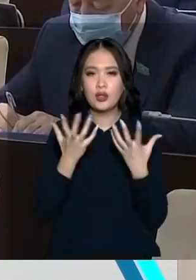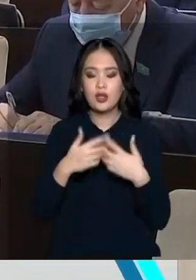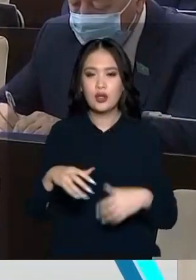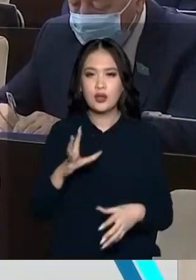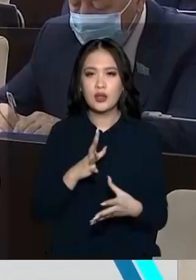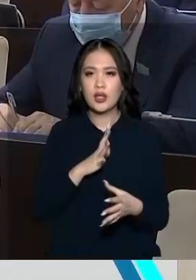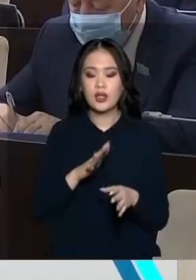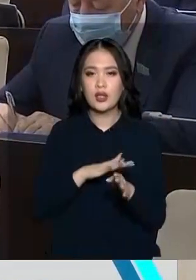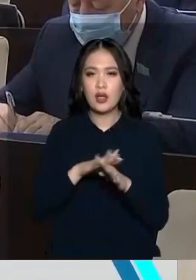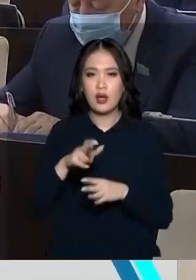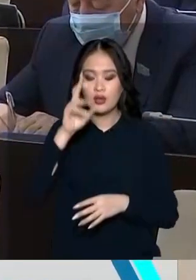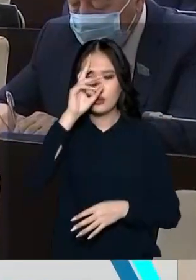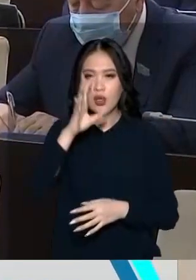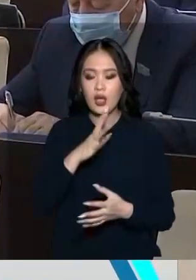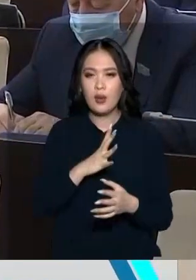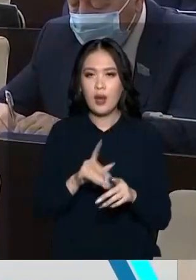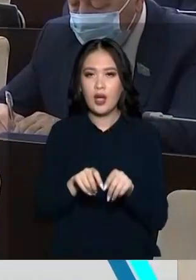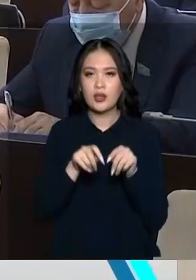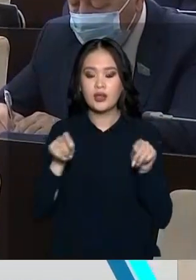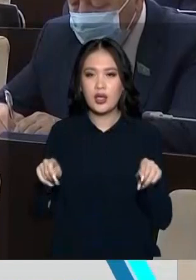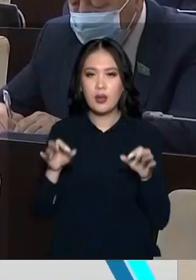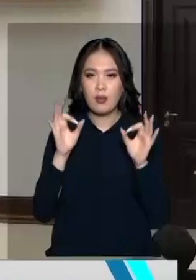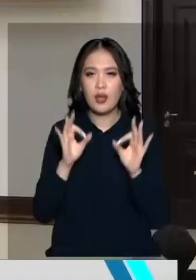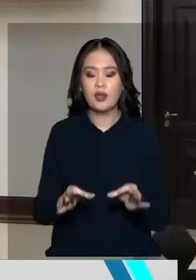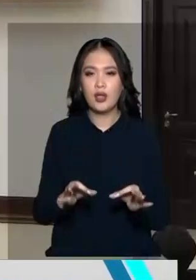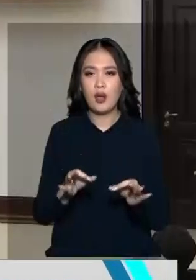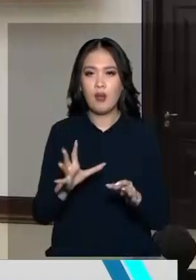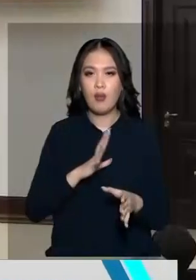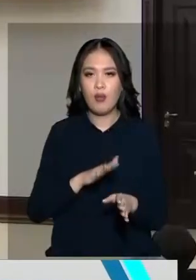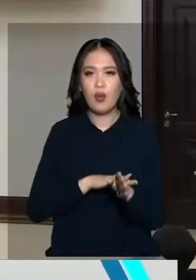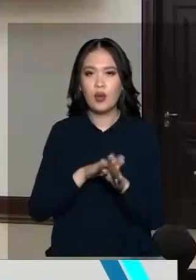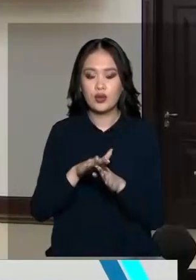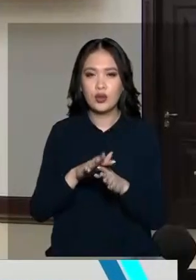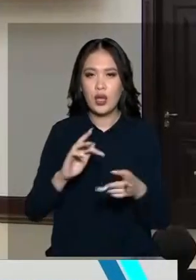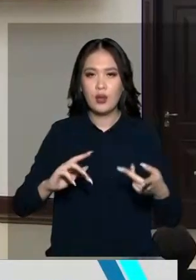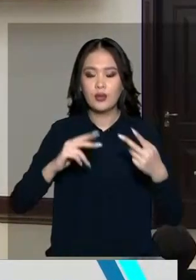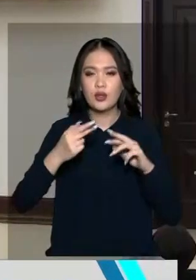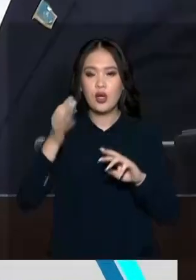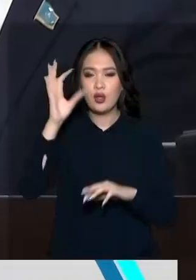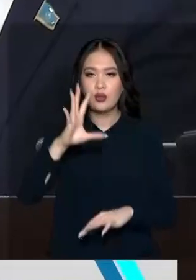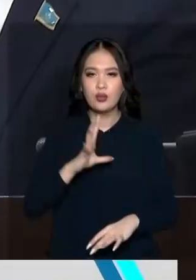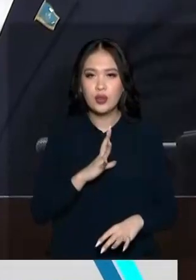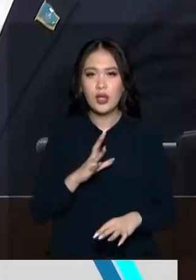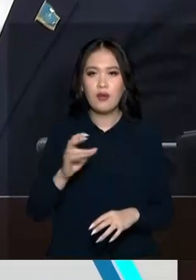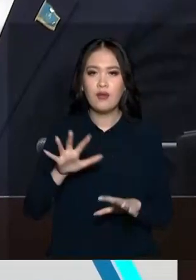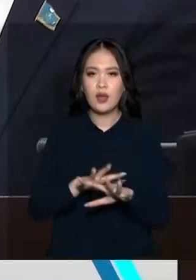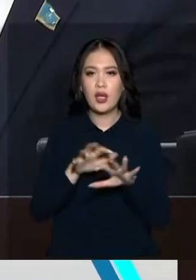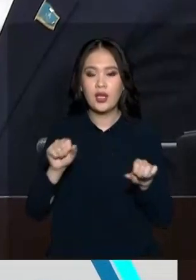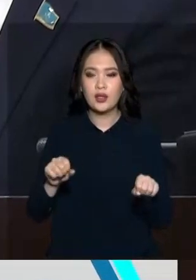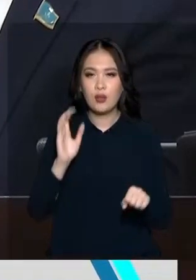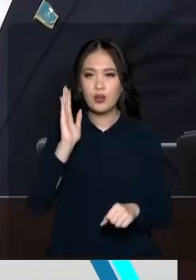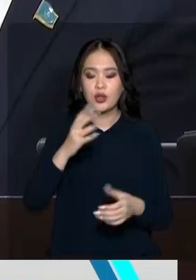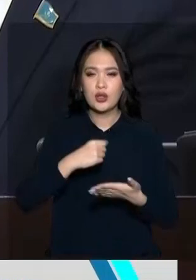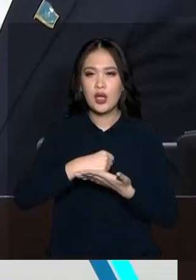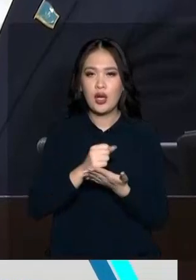стране на основе более открытых и справедливых принципов будут полностью перезапущены все ключевые институты власти. Будет